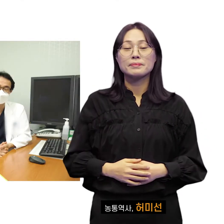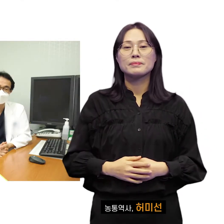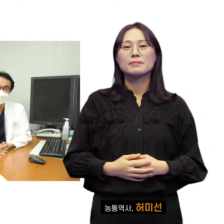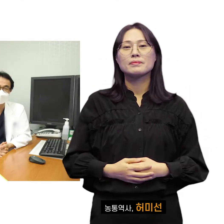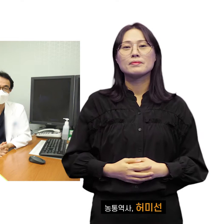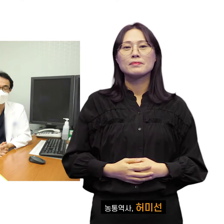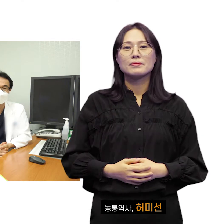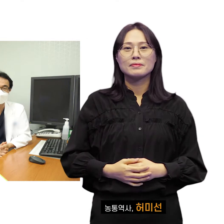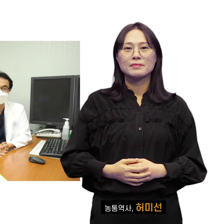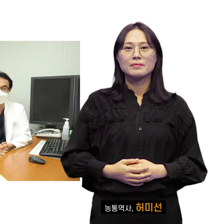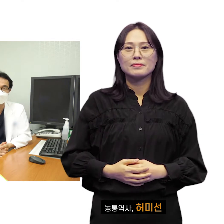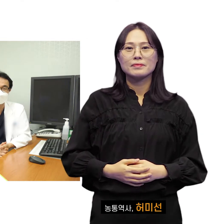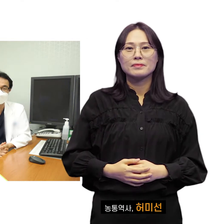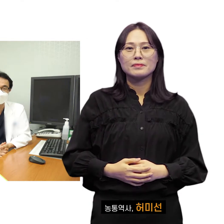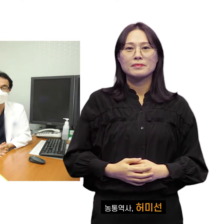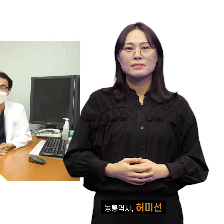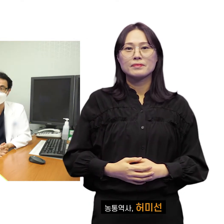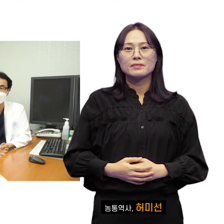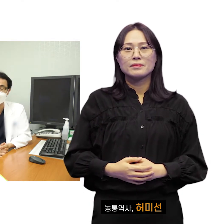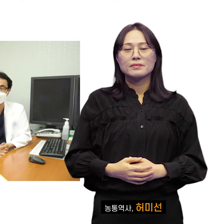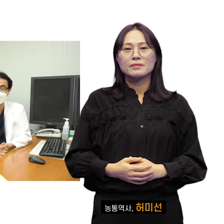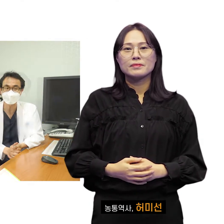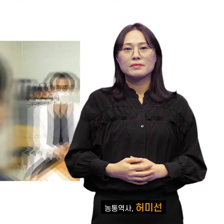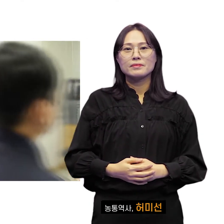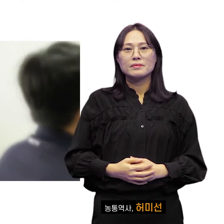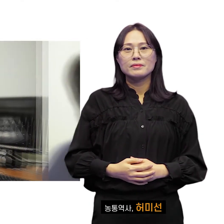확인하는 것이 바람직하겠습니다.